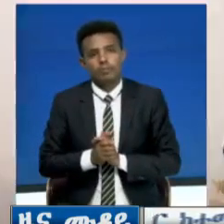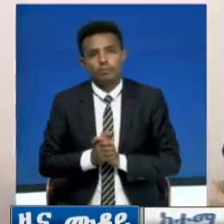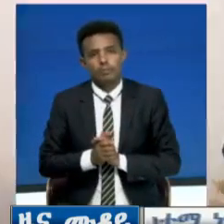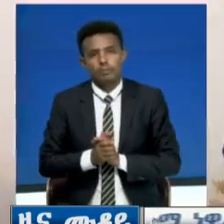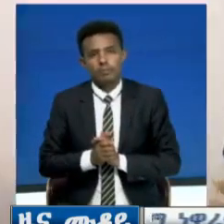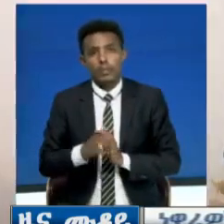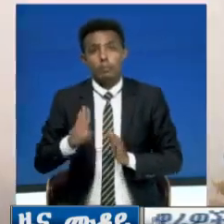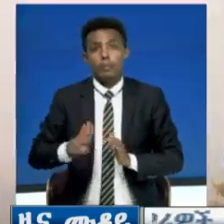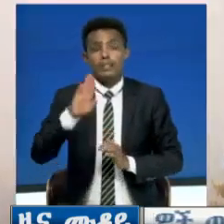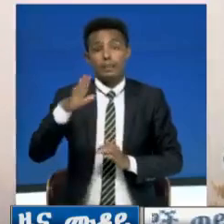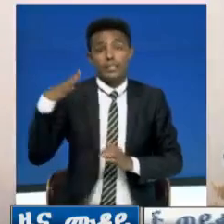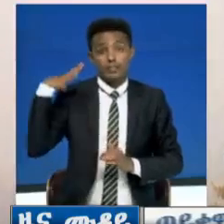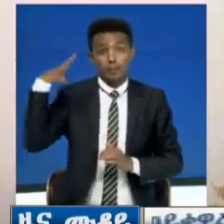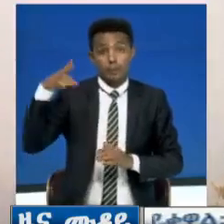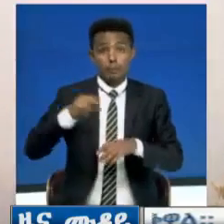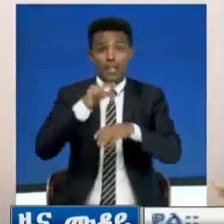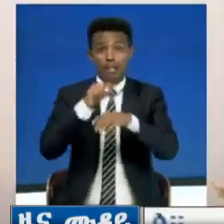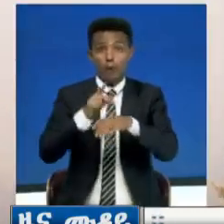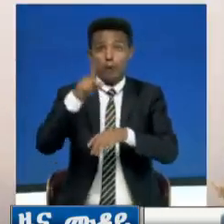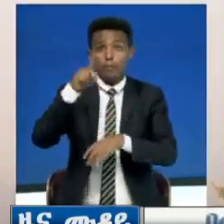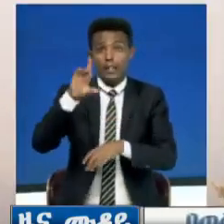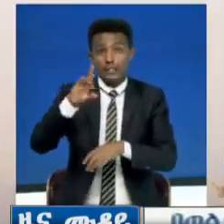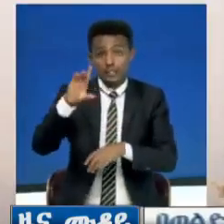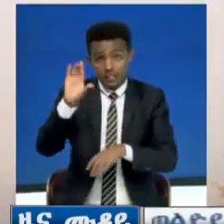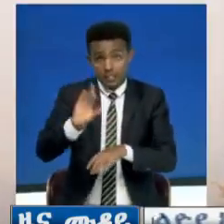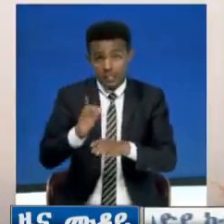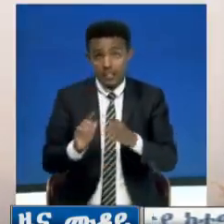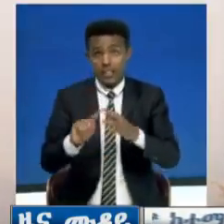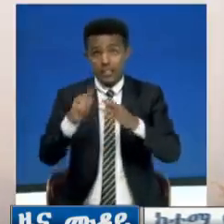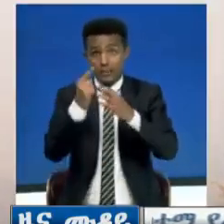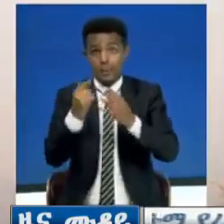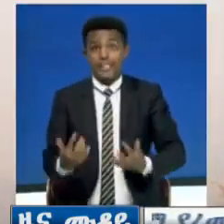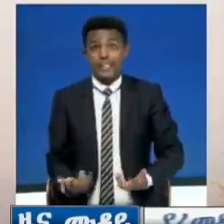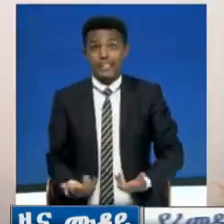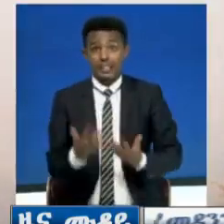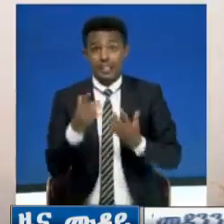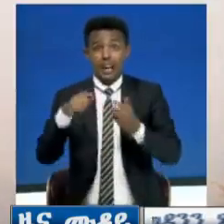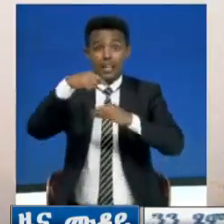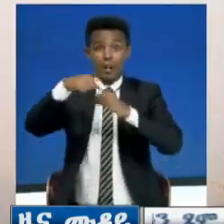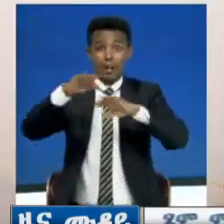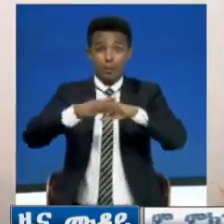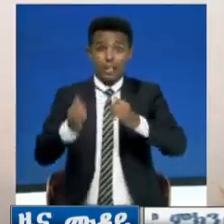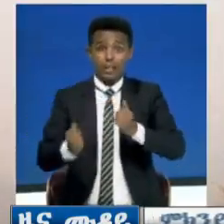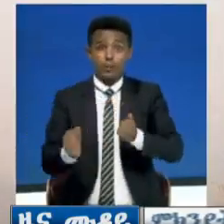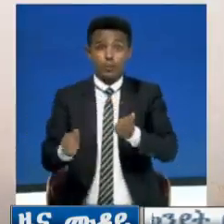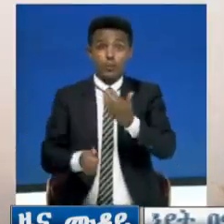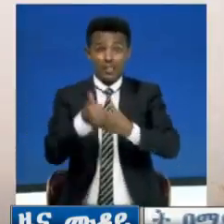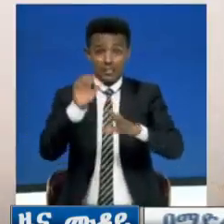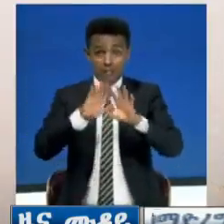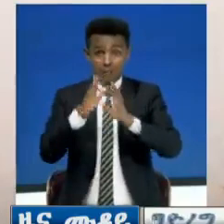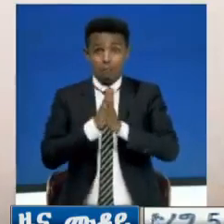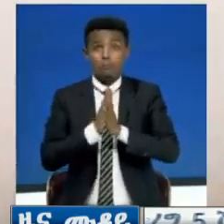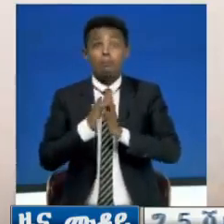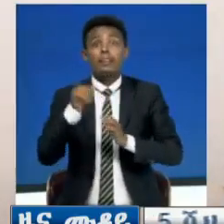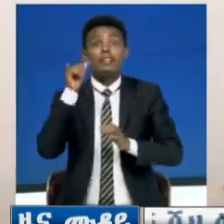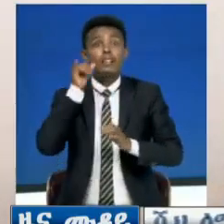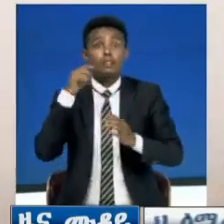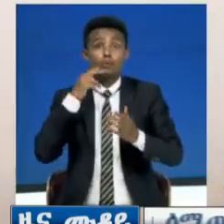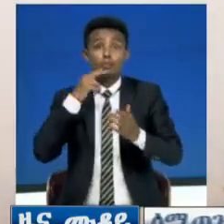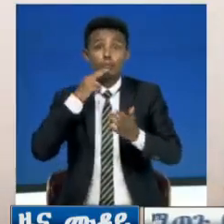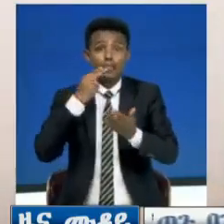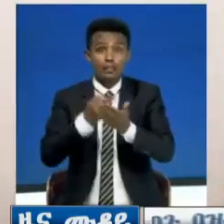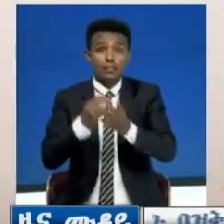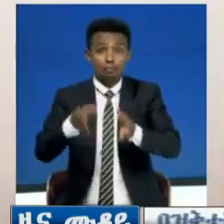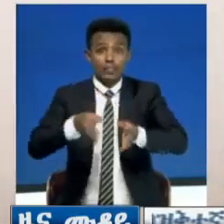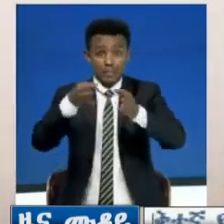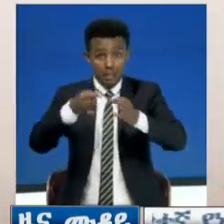በሰሜን ተራሮች ብሔራዊ ፓርክ የተነሳው ሰዓት አካባቢው ላይ ጉዳት ያደረሰ እንደሆነ በትላንትናው ዕለት መዘገባችን ይታወሳል። በዛሬው ዕለት ደግሞ